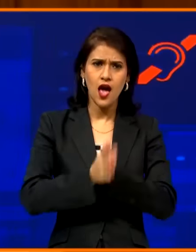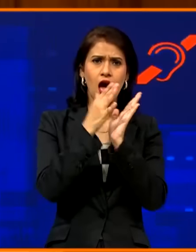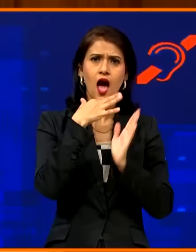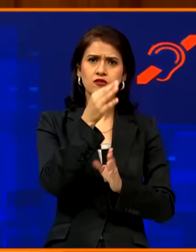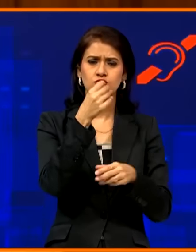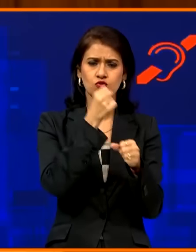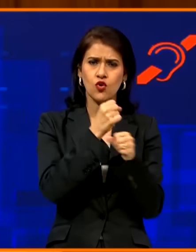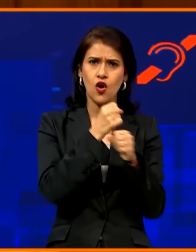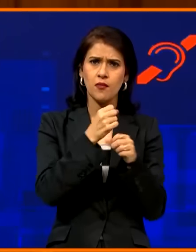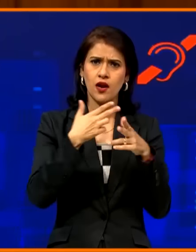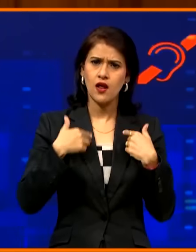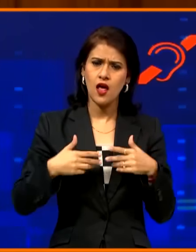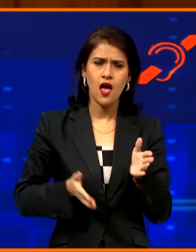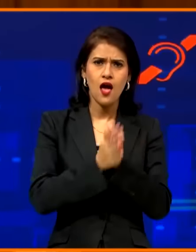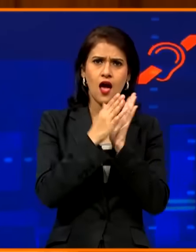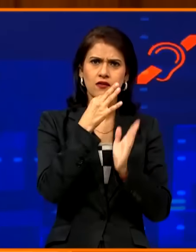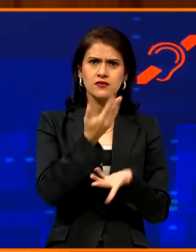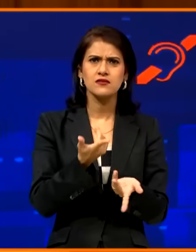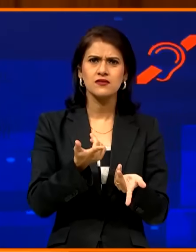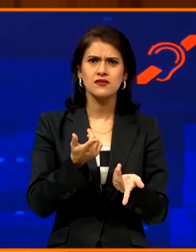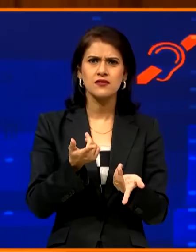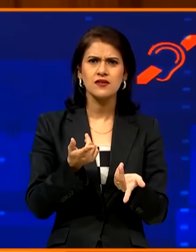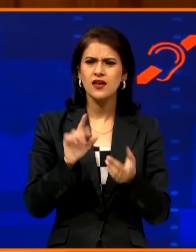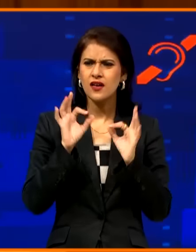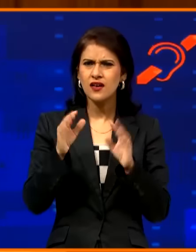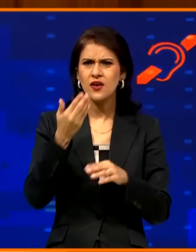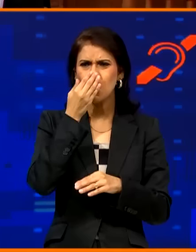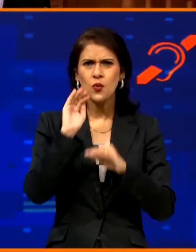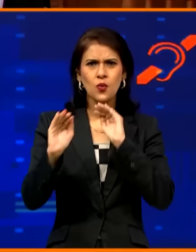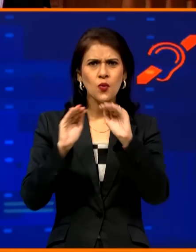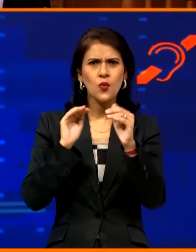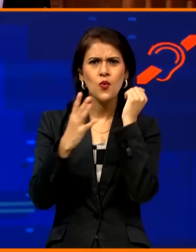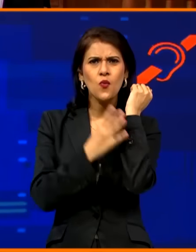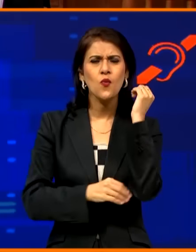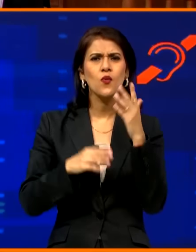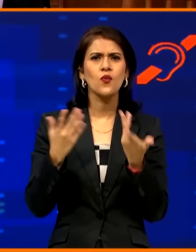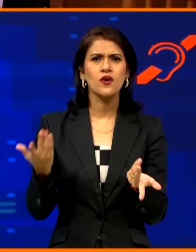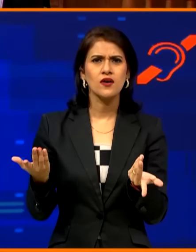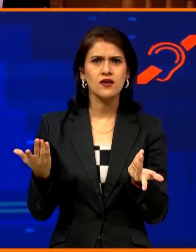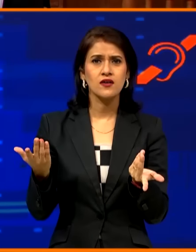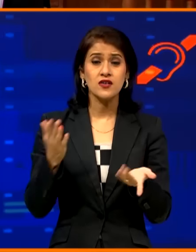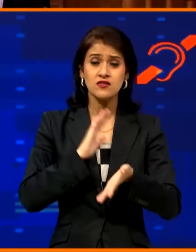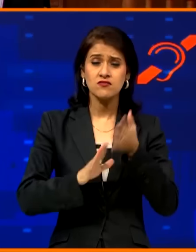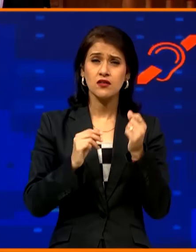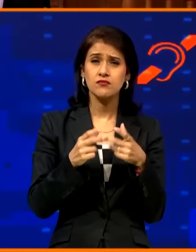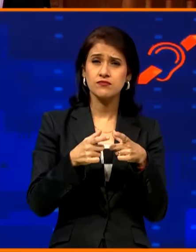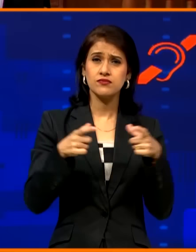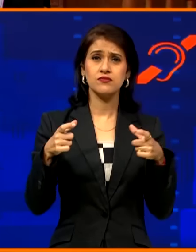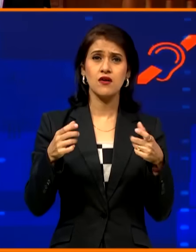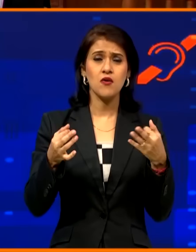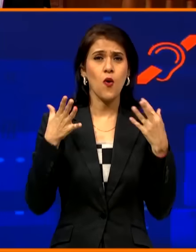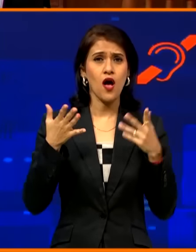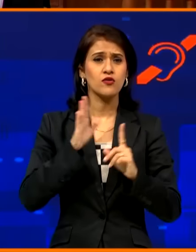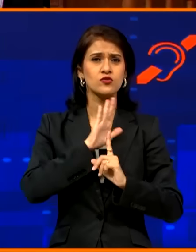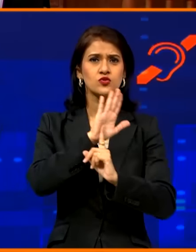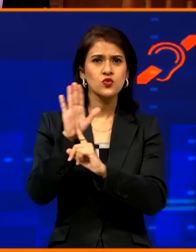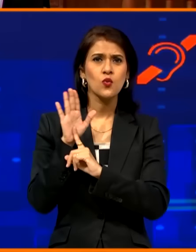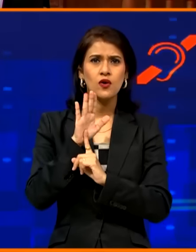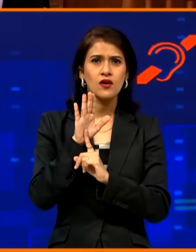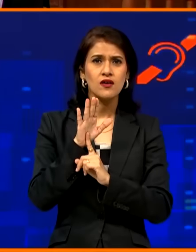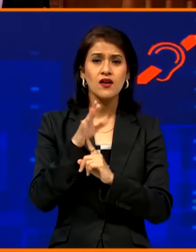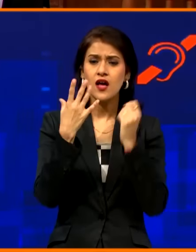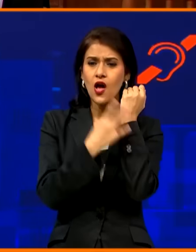कानून बनना चाहिए यह क्या मजाक बना रखा है कि शादियों को बिग फेट वेडिंग्स कर रहे हैं और गरीब का मजाक उड़ रहा है गरीब